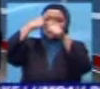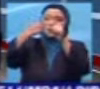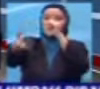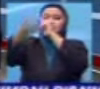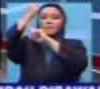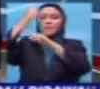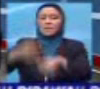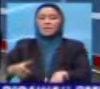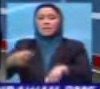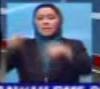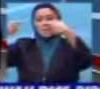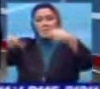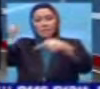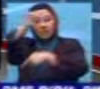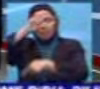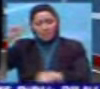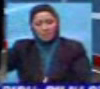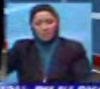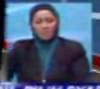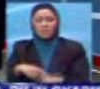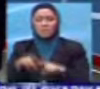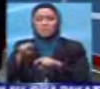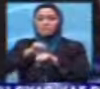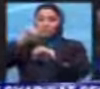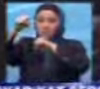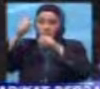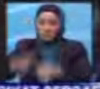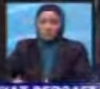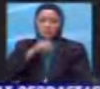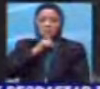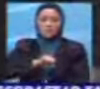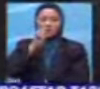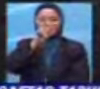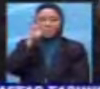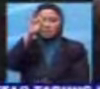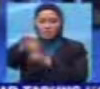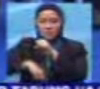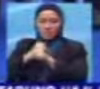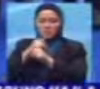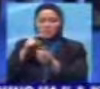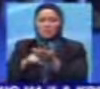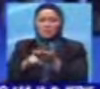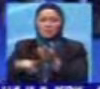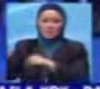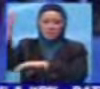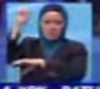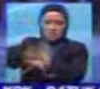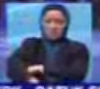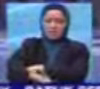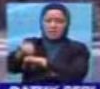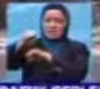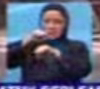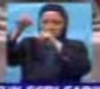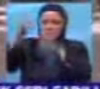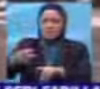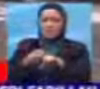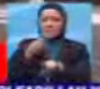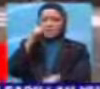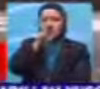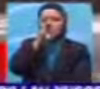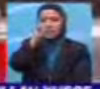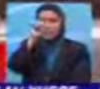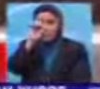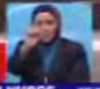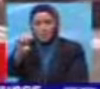bagi dua kategori berbeza. Petinju berusia 29 tahun itu menewaskan petinju berpengalaman Emirah Arab Bersatu UAE Sheikh